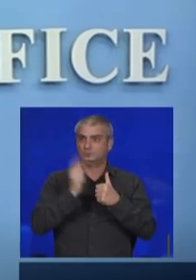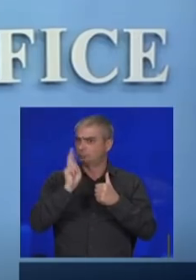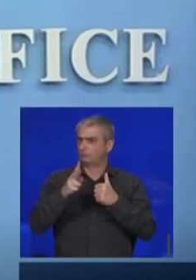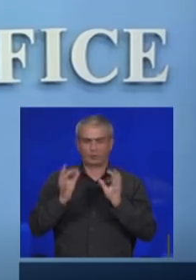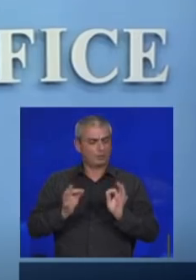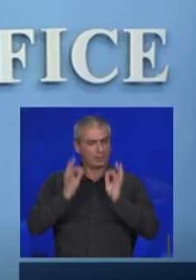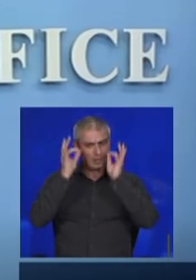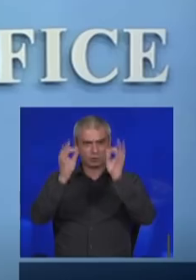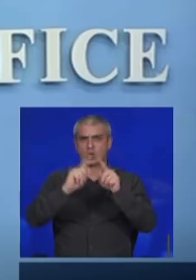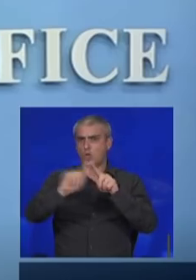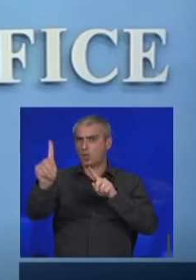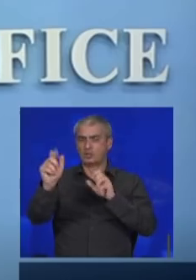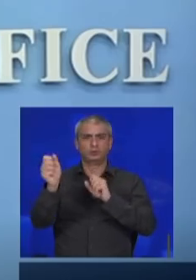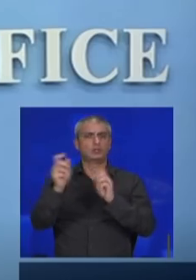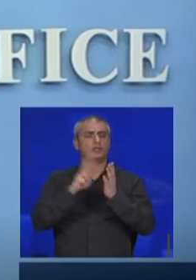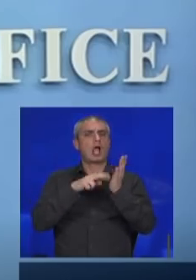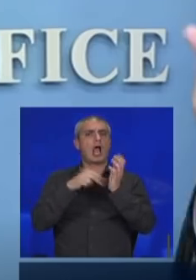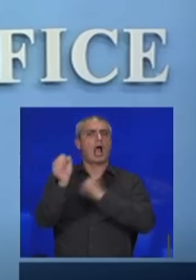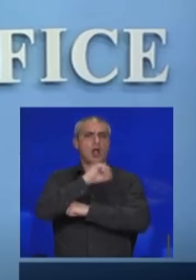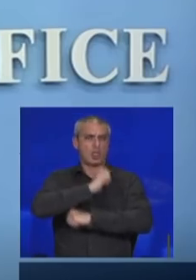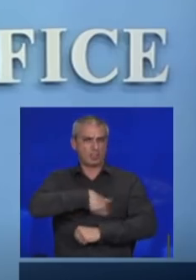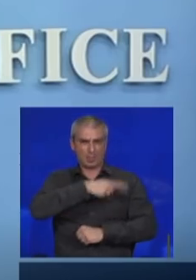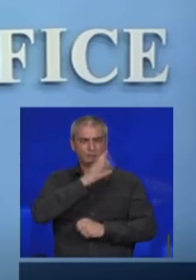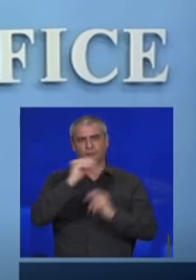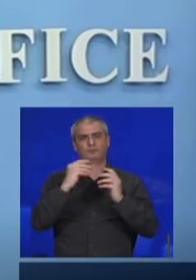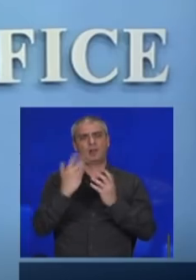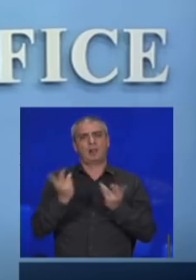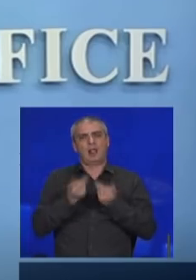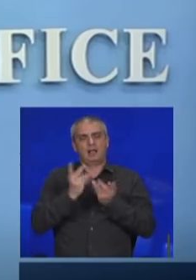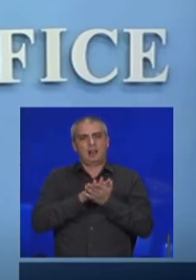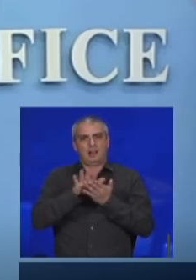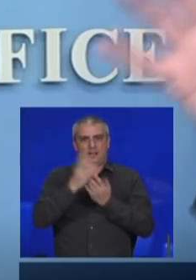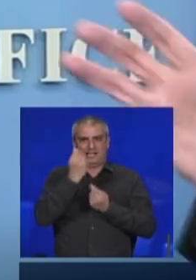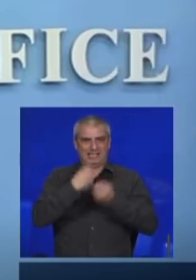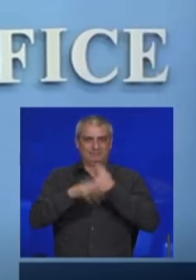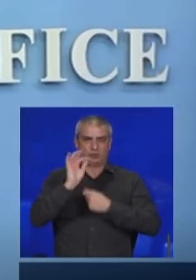את הארנונה העסקית, שוב, כדי להקל על התזרים של העסקים.